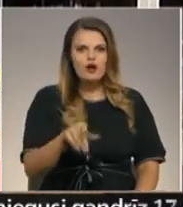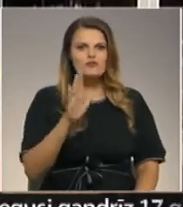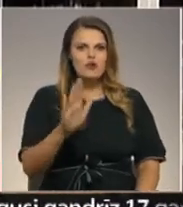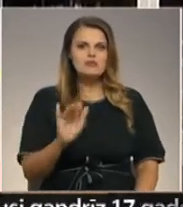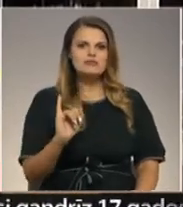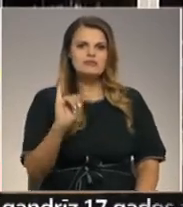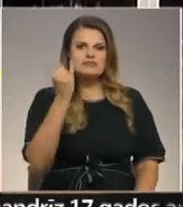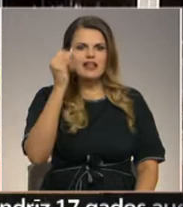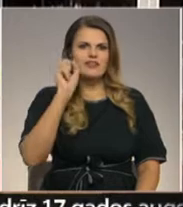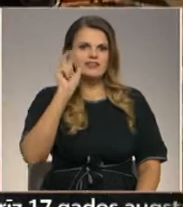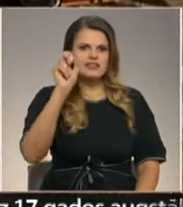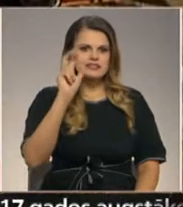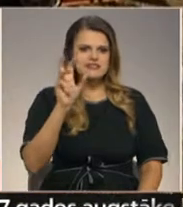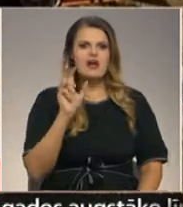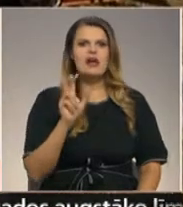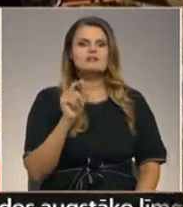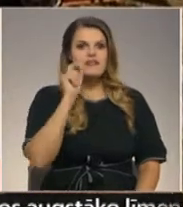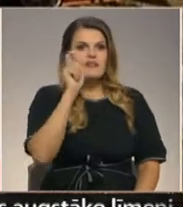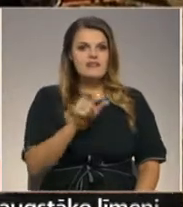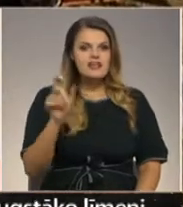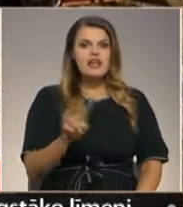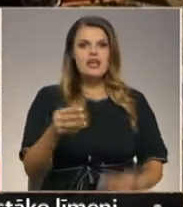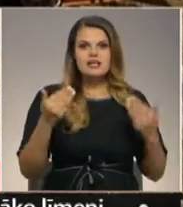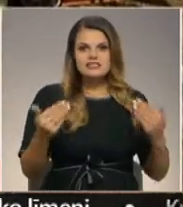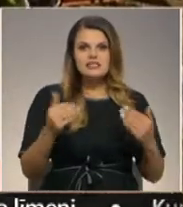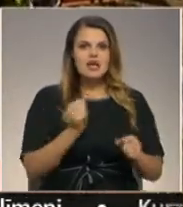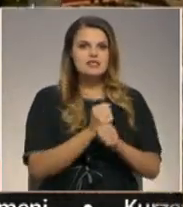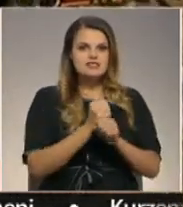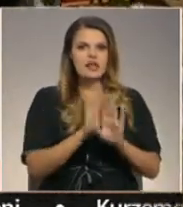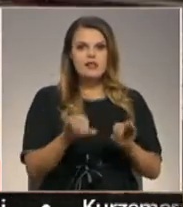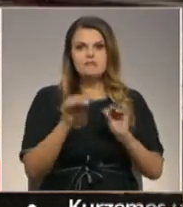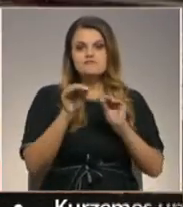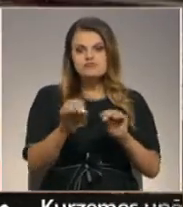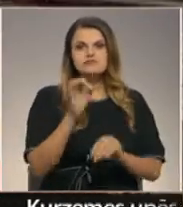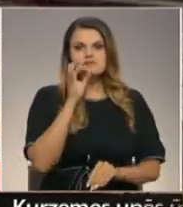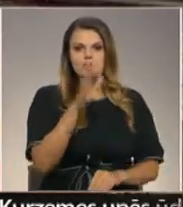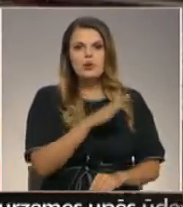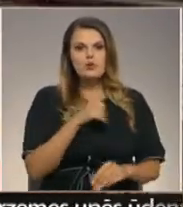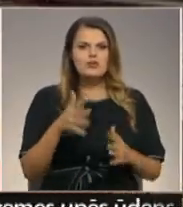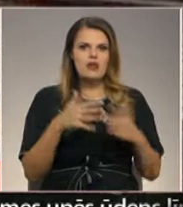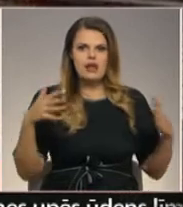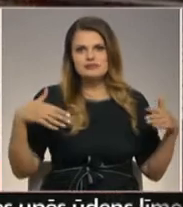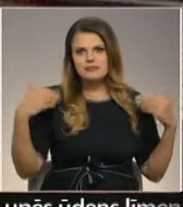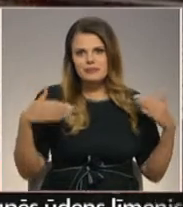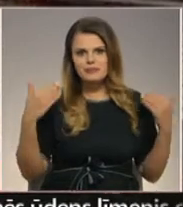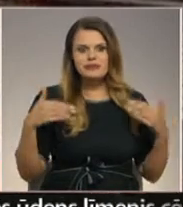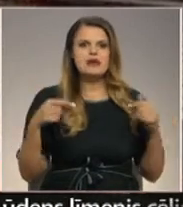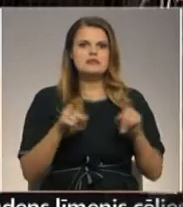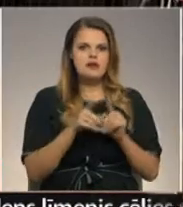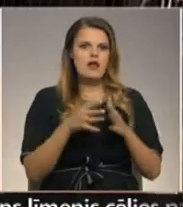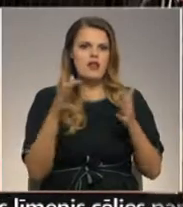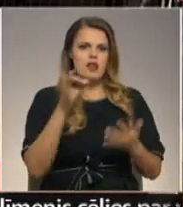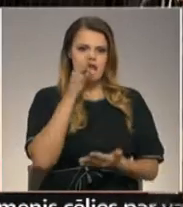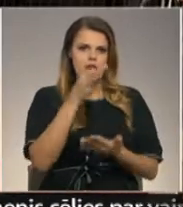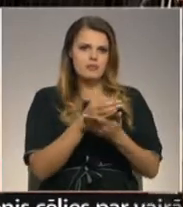zeltīta Bētlemes zvaigzne. Vīri, kas šobrīd strādā pie monumentu uzstādīšanas, uzsver, ir ļoti liels gandarījums un tāpat laikā